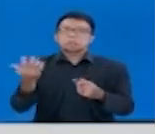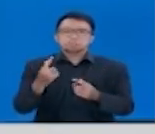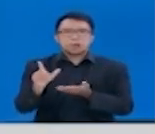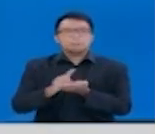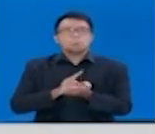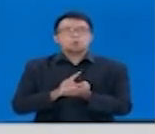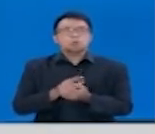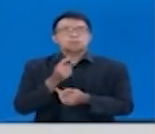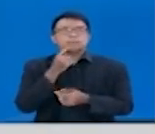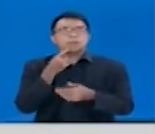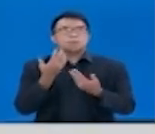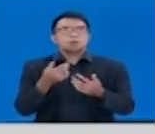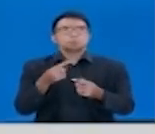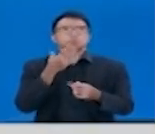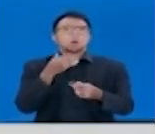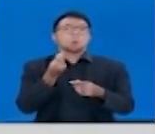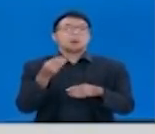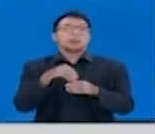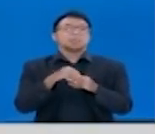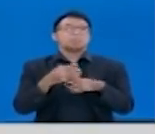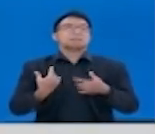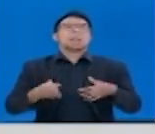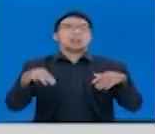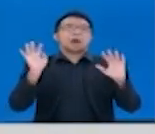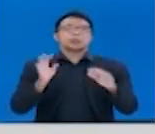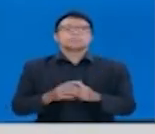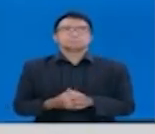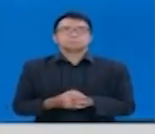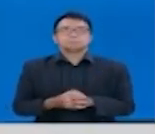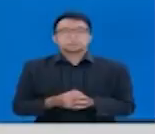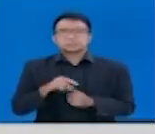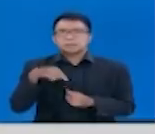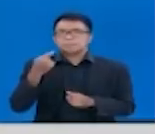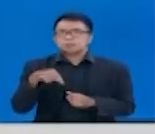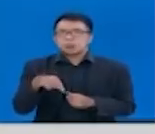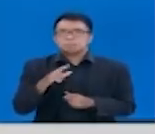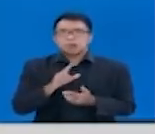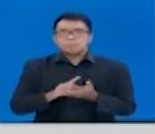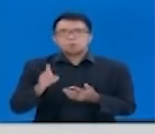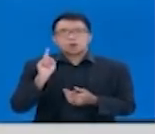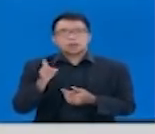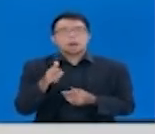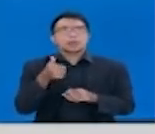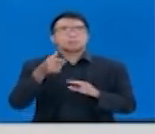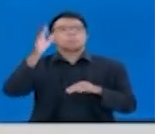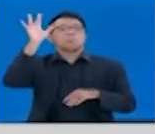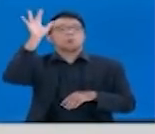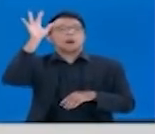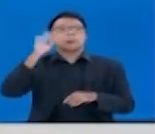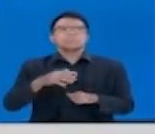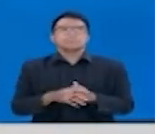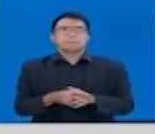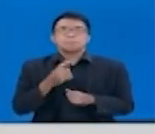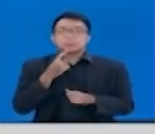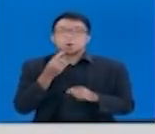di mana sampai saat ini ada 6 yang sudah melapor ke Satreskrim terkait dengan kehilangan uang di